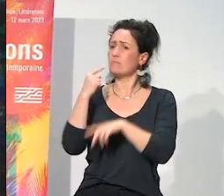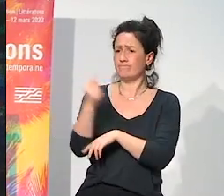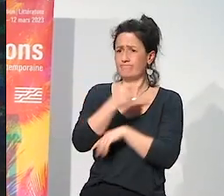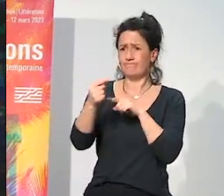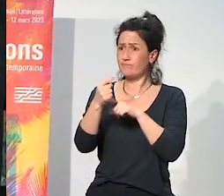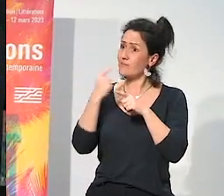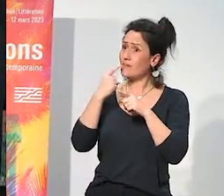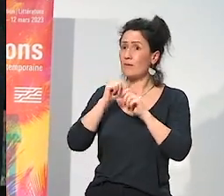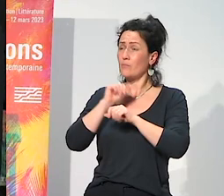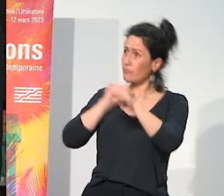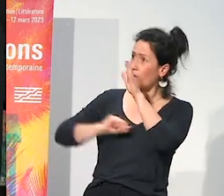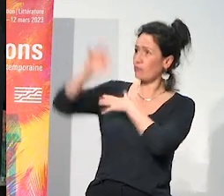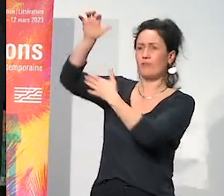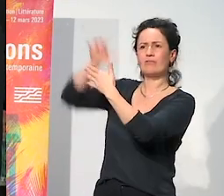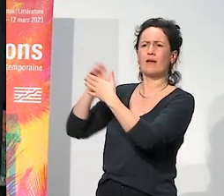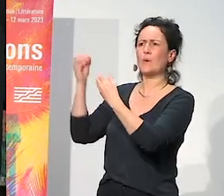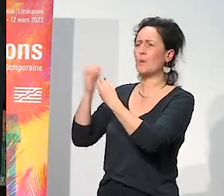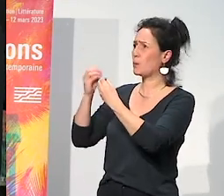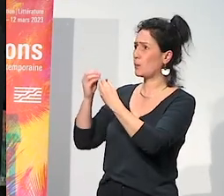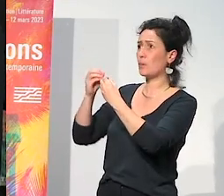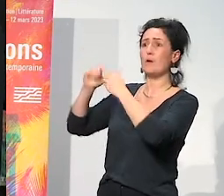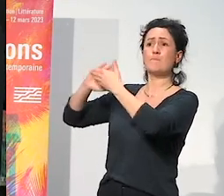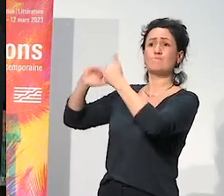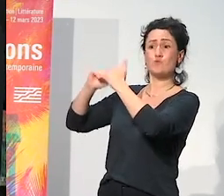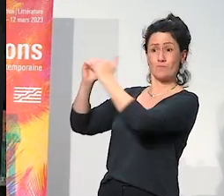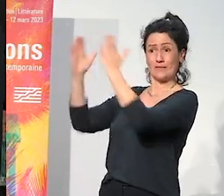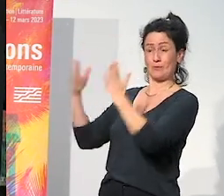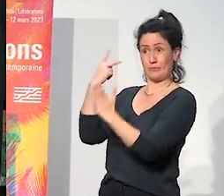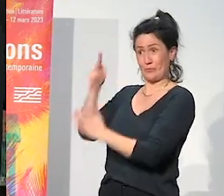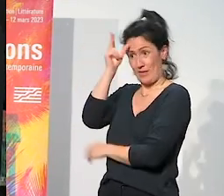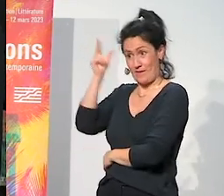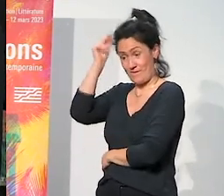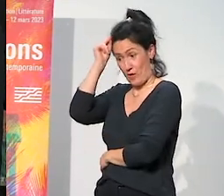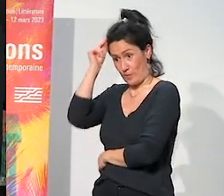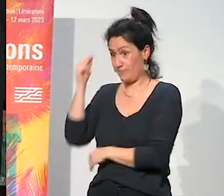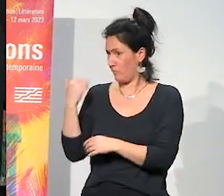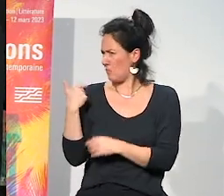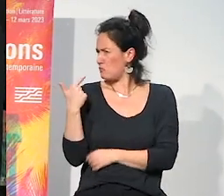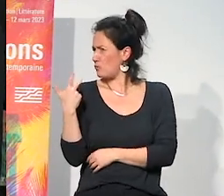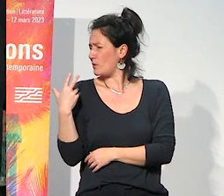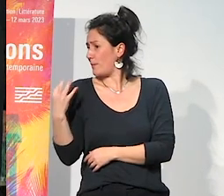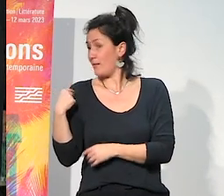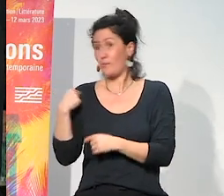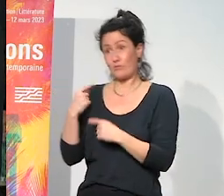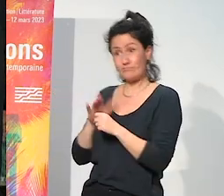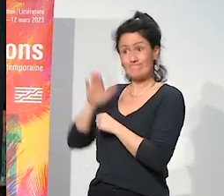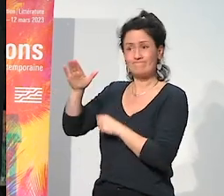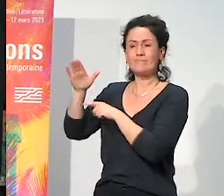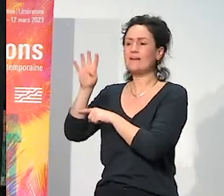Amsterdam. C'est là, quoi. C'est il y a 2-3 semaines. Et moi, j'y vais dans 4 semaines pour la sortie aux